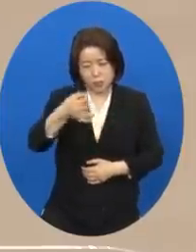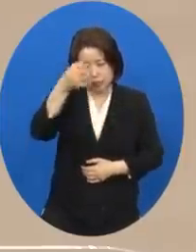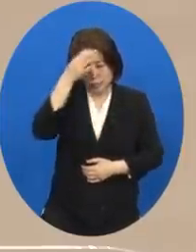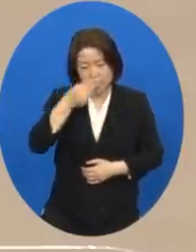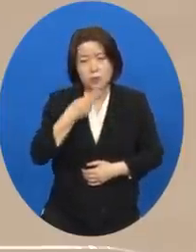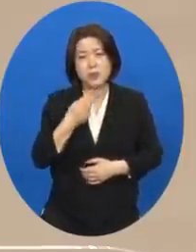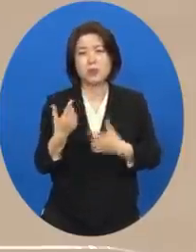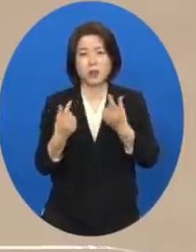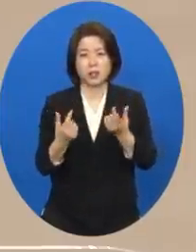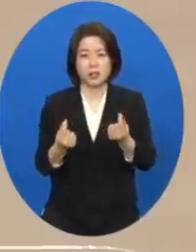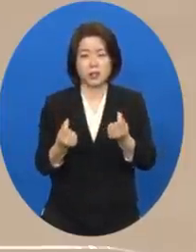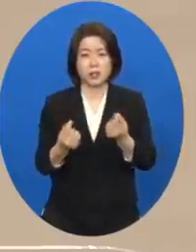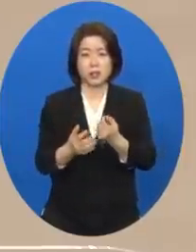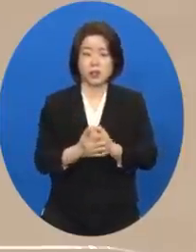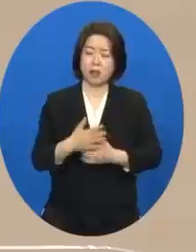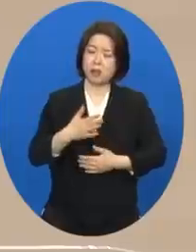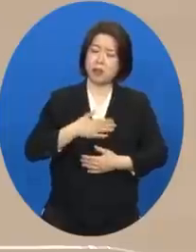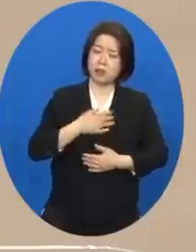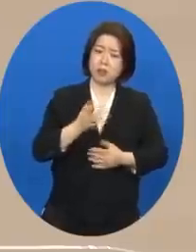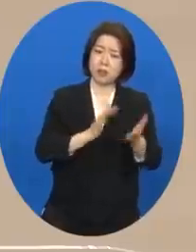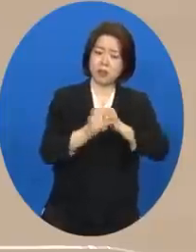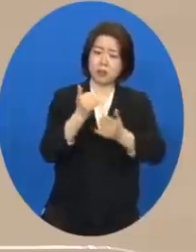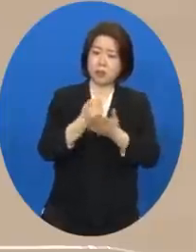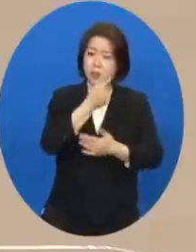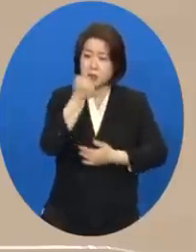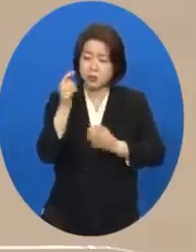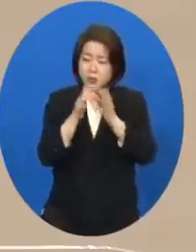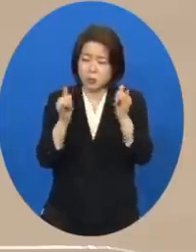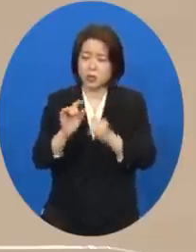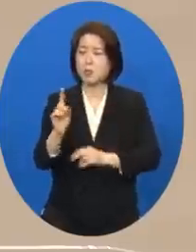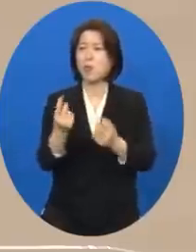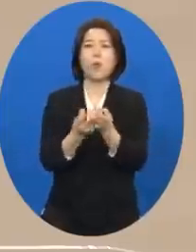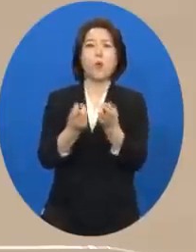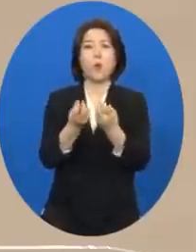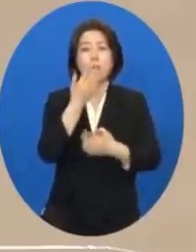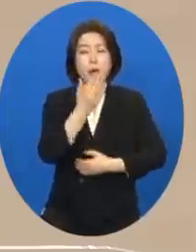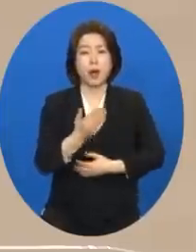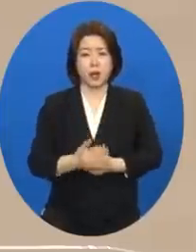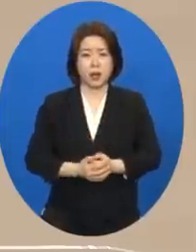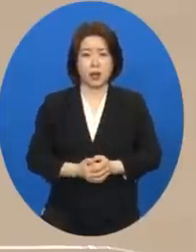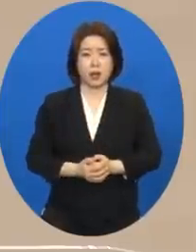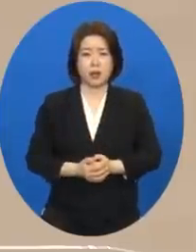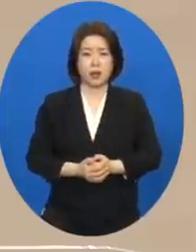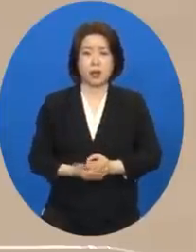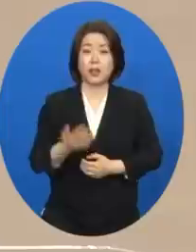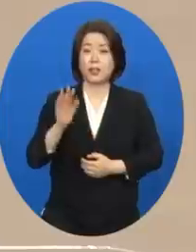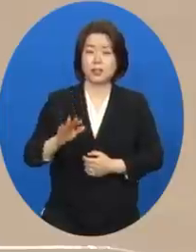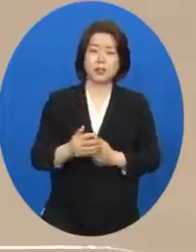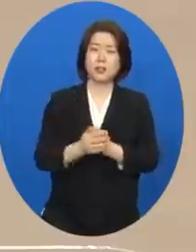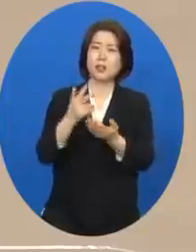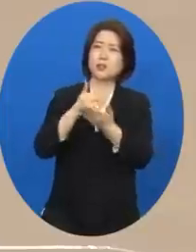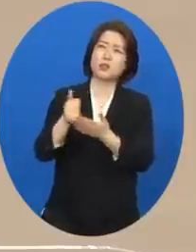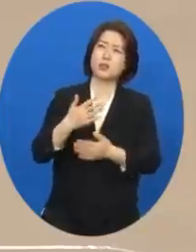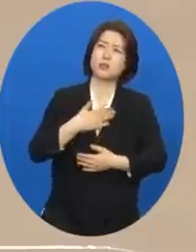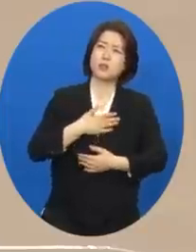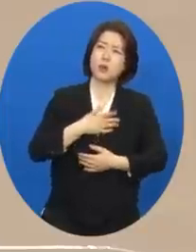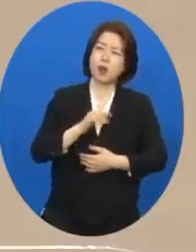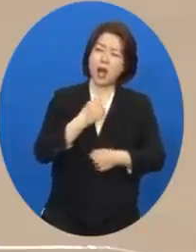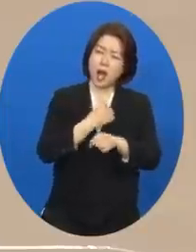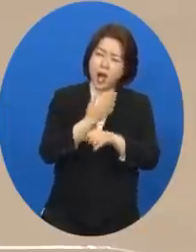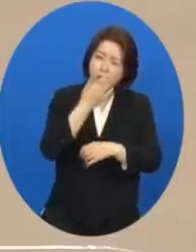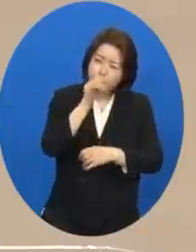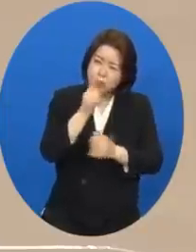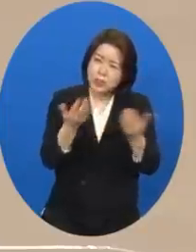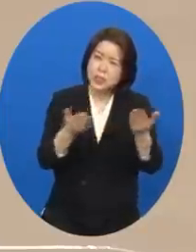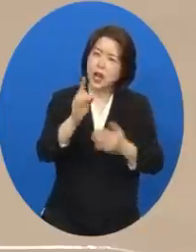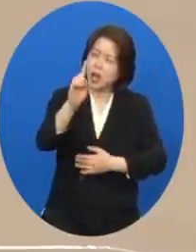내가 예수님의 증인이 어떻게 하면 될 수 있을까 그런데 주님 저는 아무것도 알 수가 없습니다